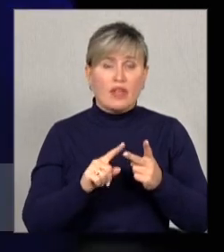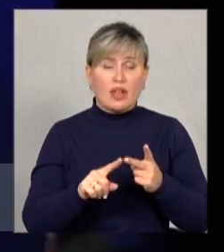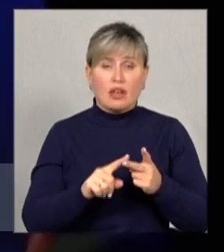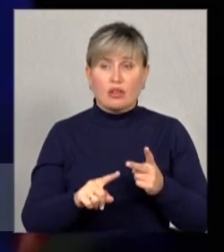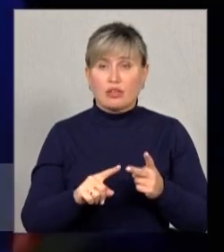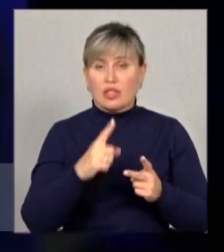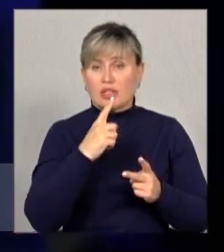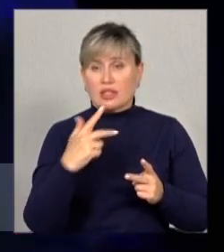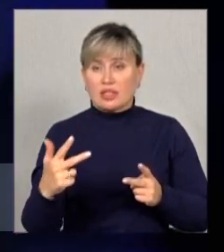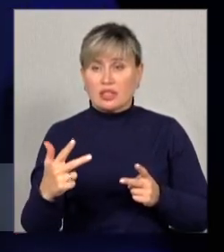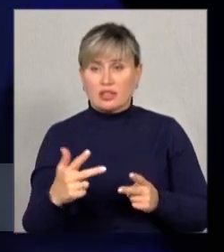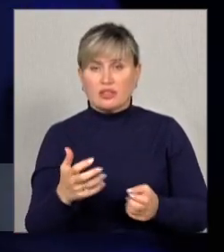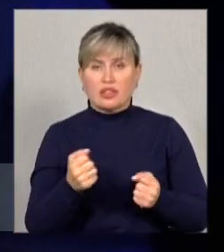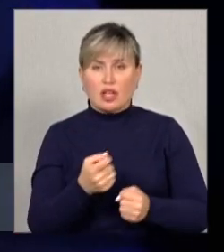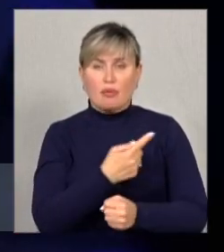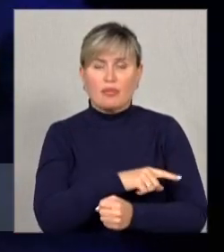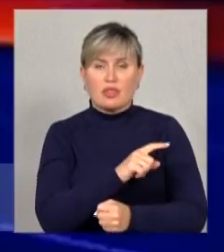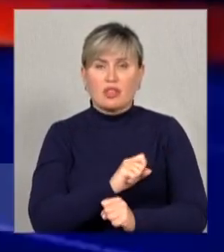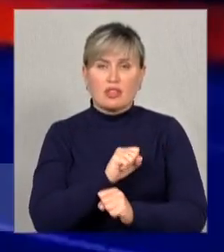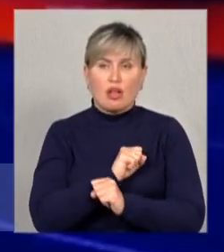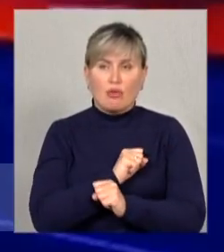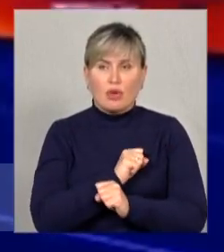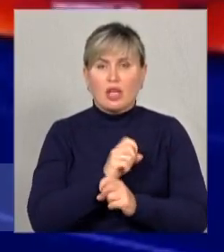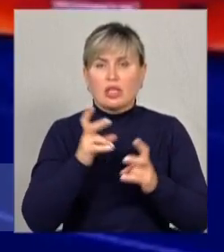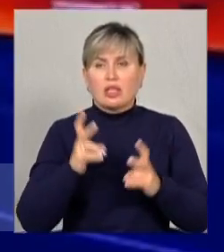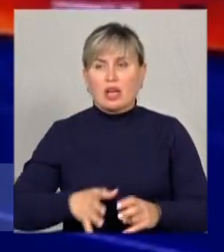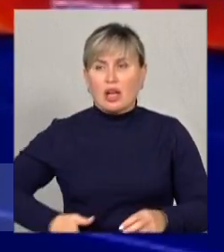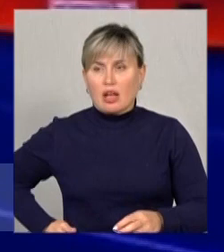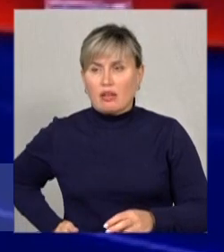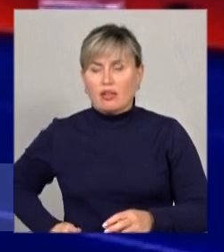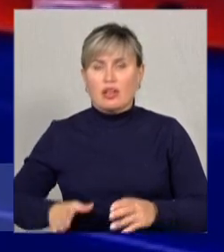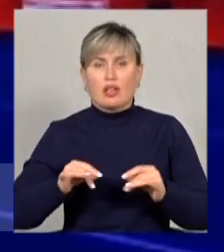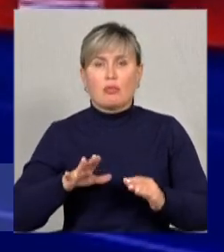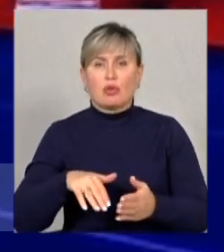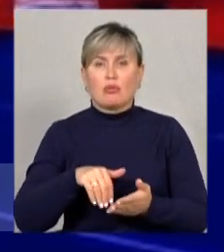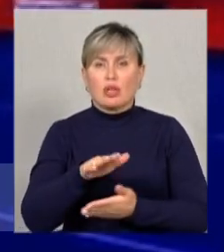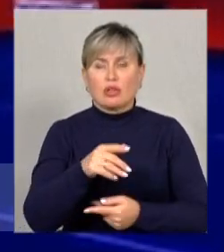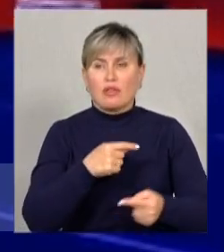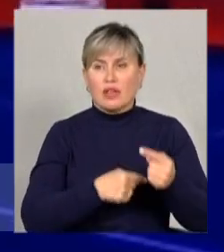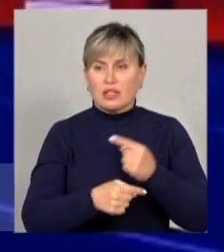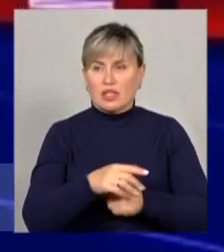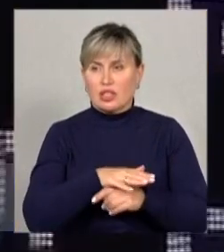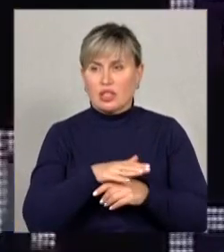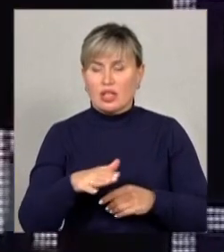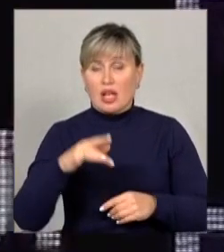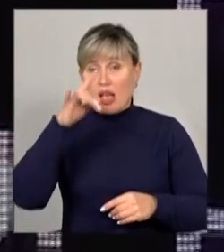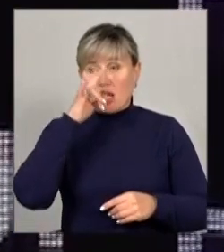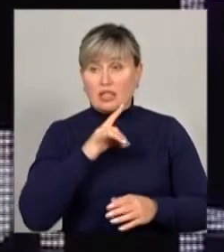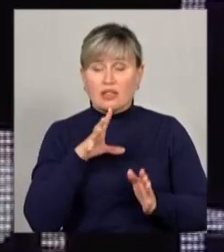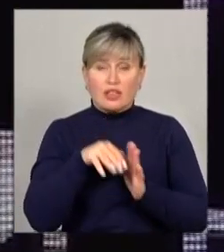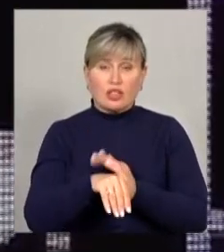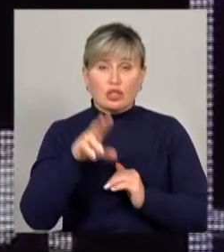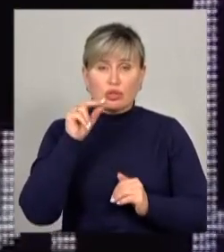счете 1-3 взяла медицинский тайм-аут в связи с травмой, а вскоре и вовсе отказалась возвращаться на корт. Казахстанка входила в